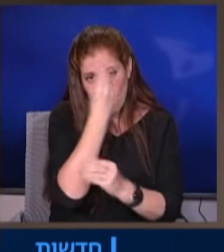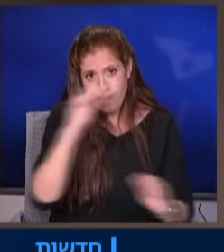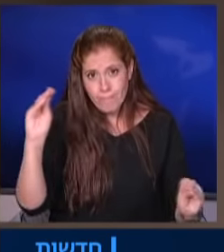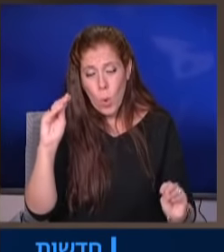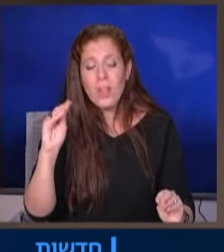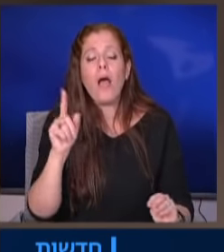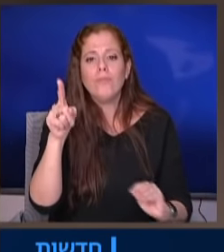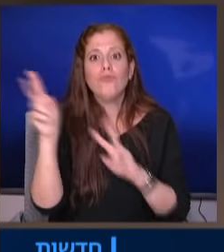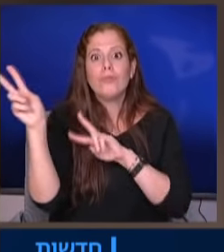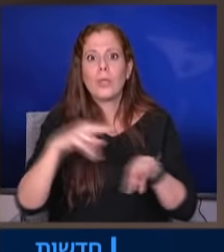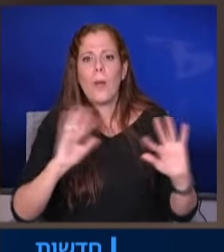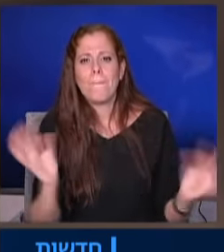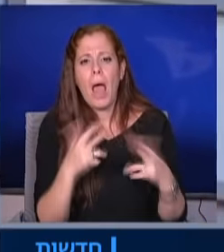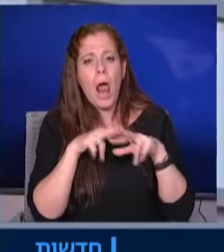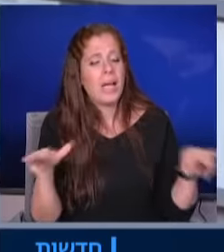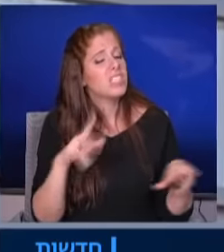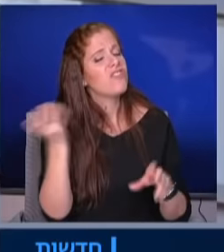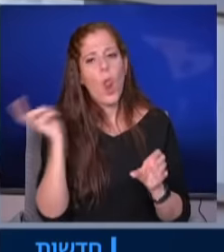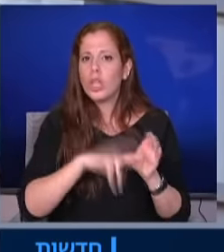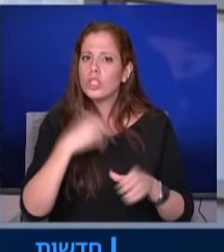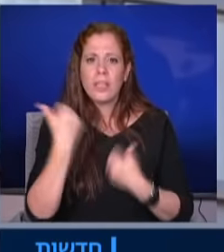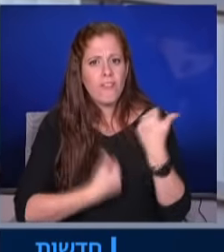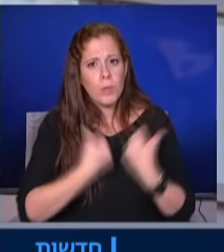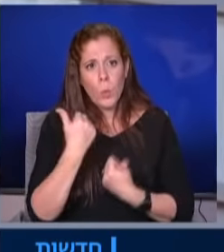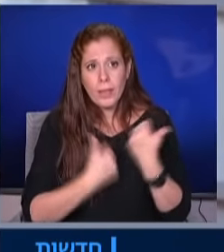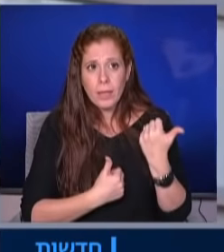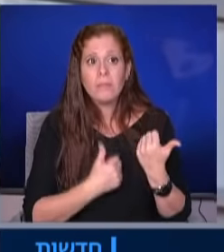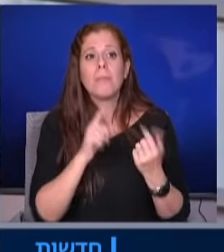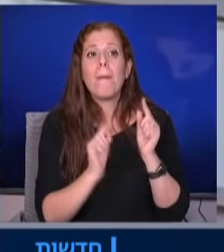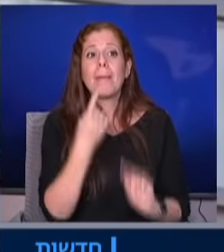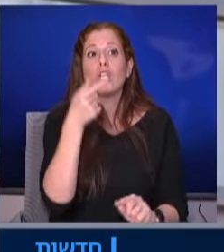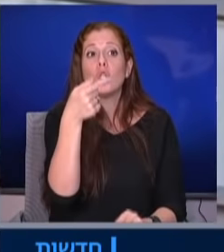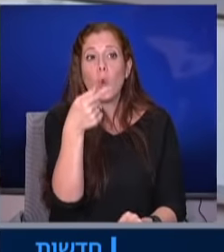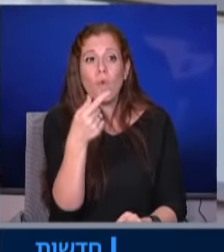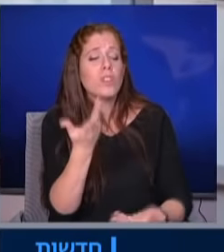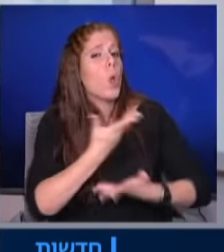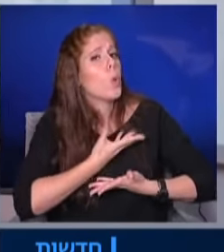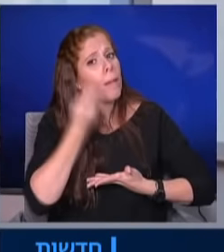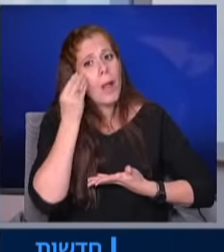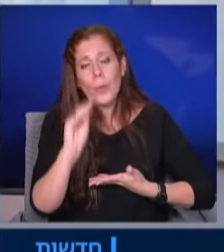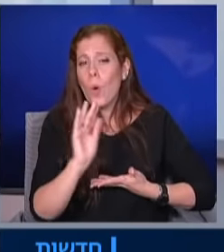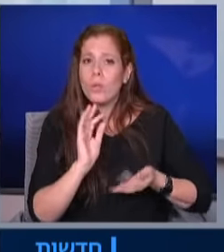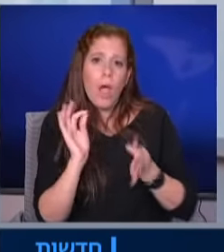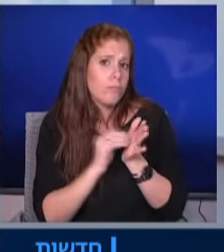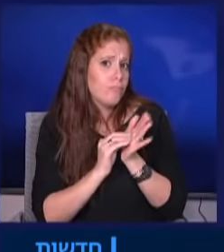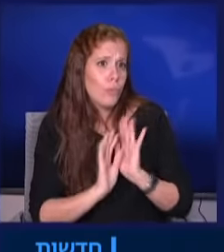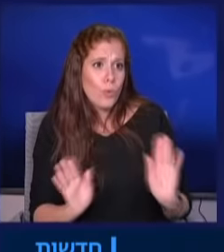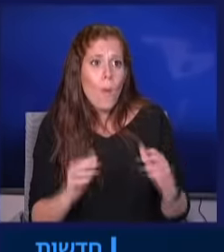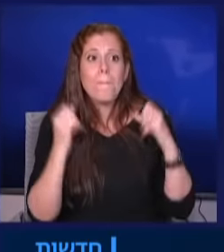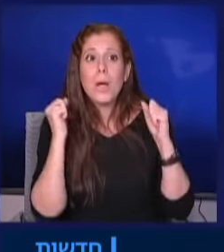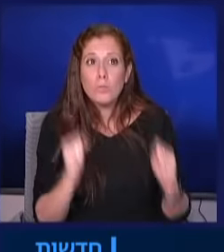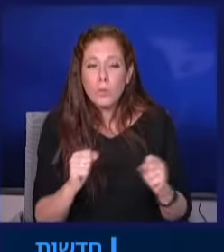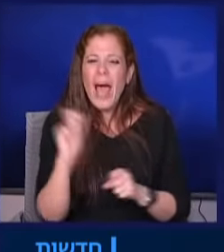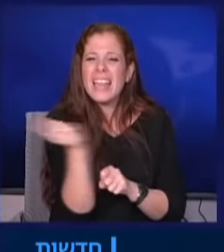בהקדם לארצה ולא להשתתף בטורניר. במקרה של ג'וקוביץ' עוד לא קיבלנו הודעה כזו. מה שבטוח, הטניסאי